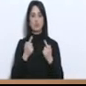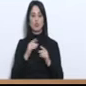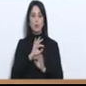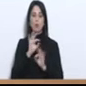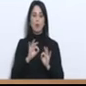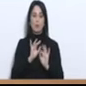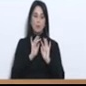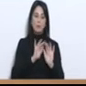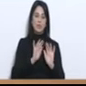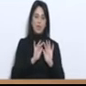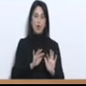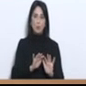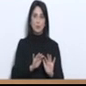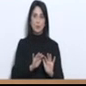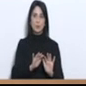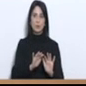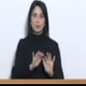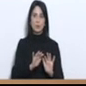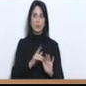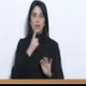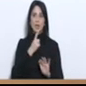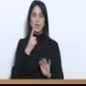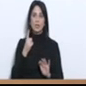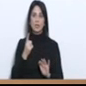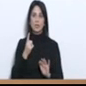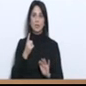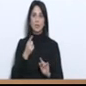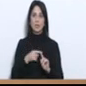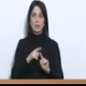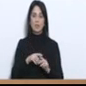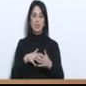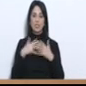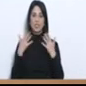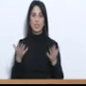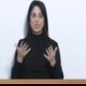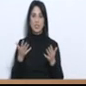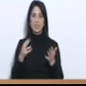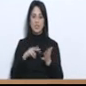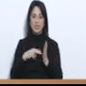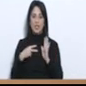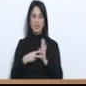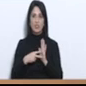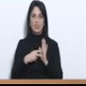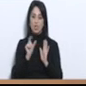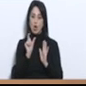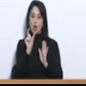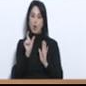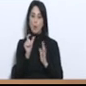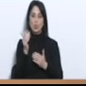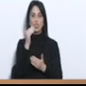პროექტები მიმდინარეობს. ერთ-ერთი ამ დიდი სტრატეგიის კომპონენტის